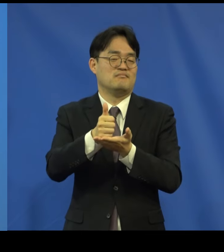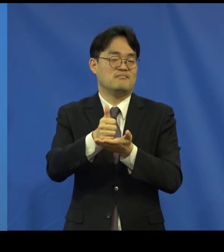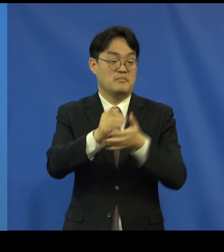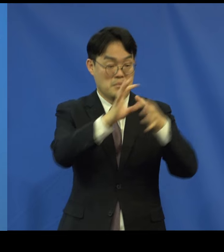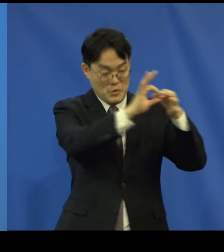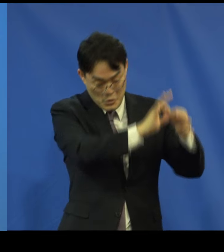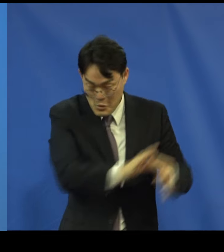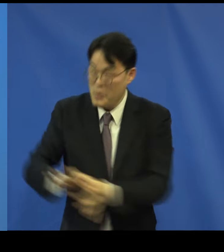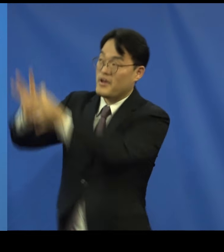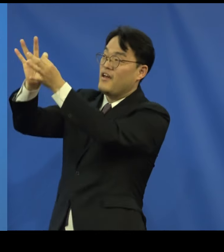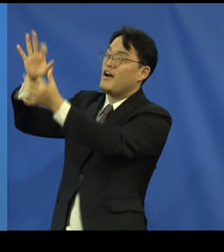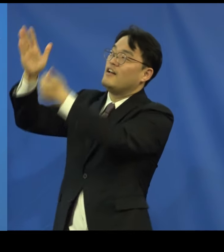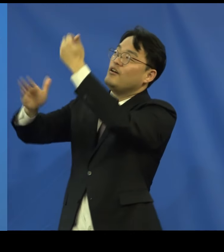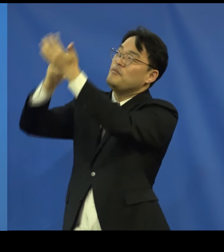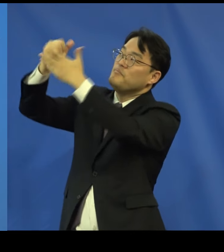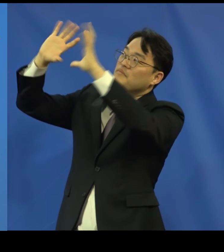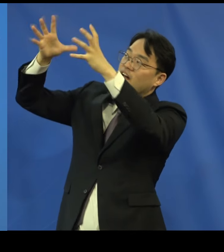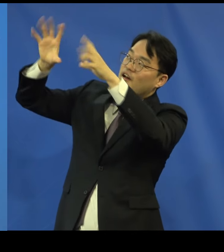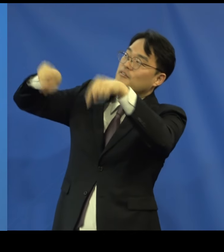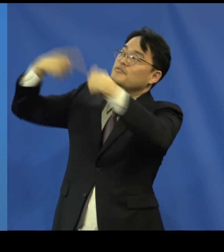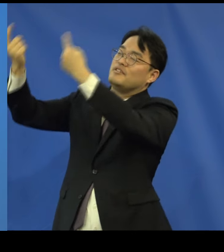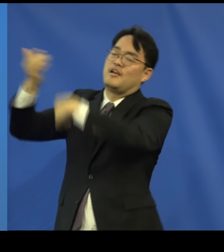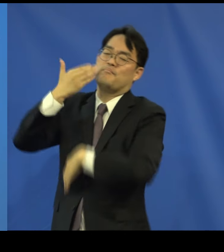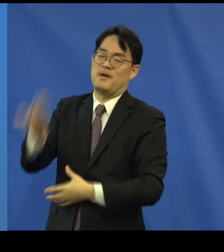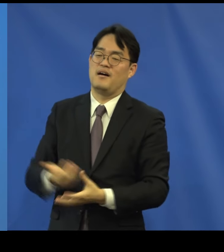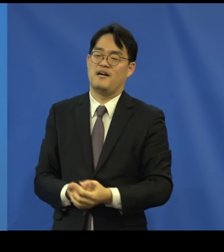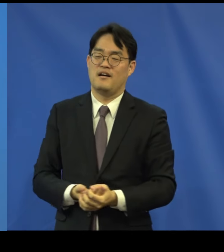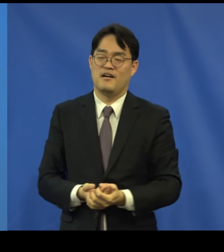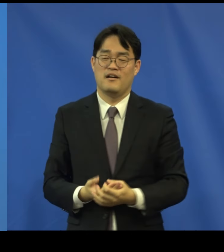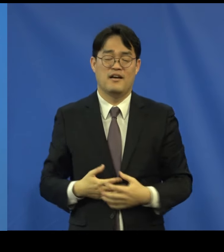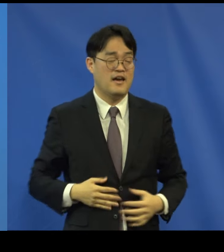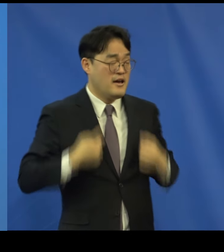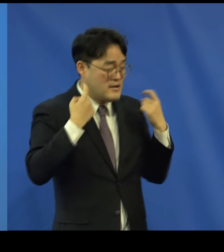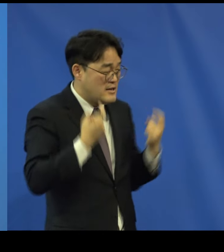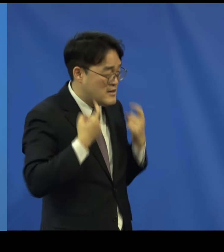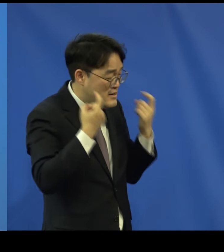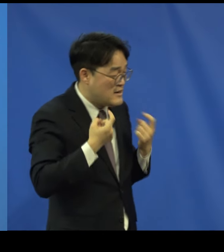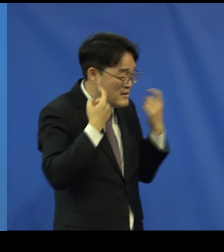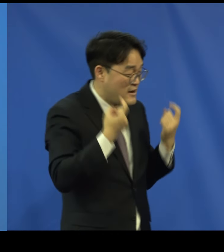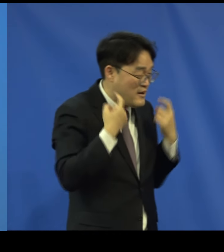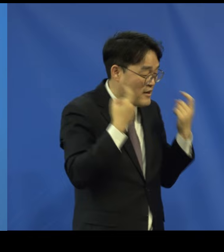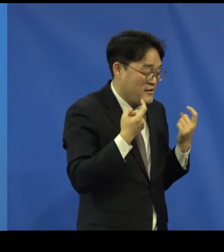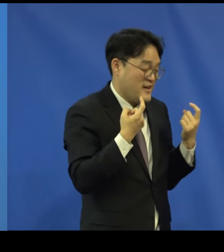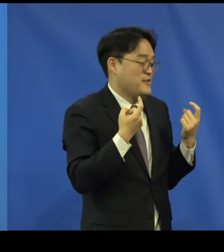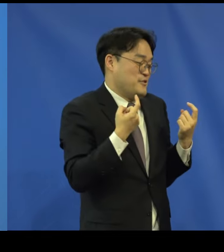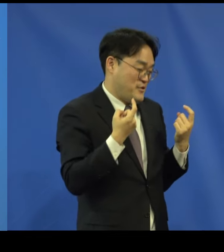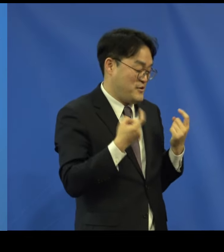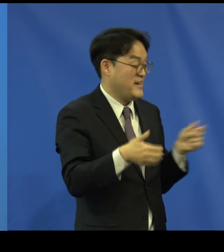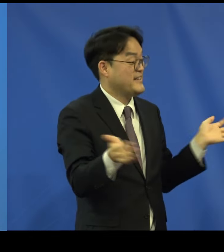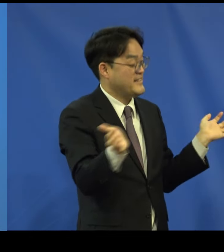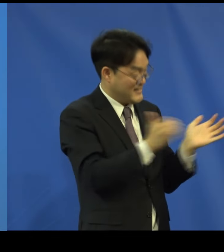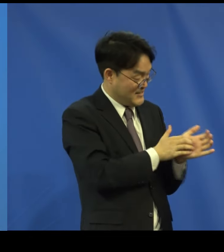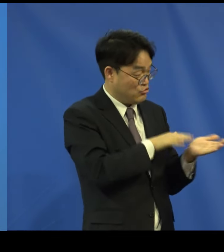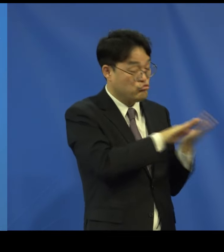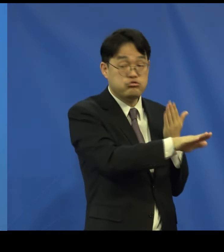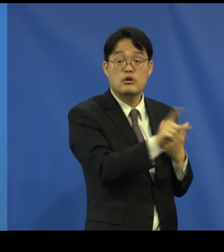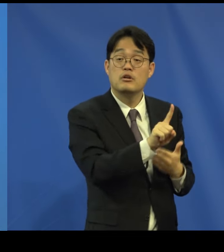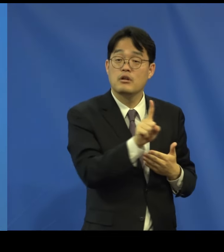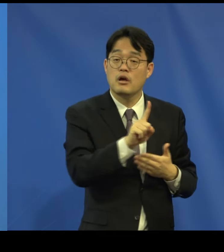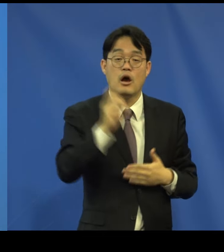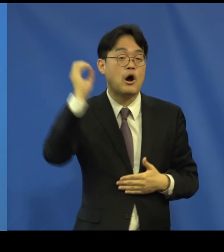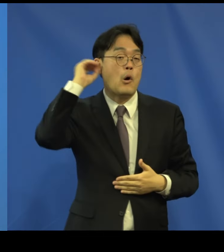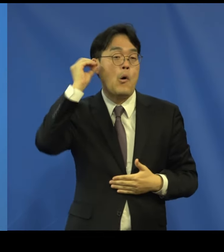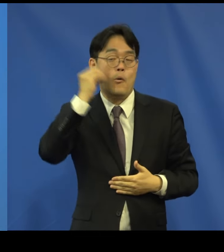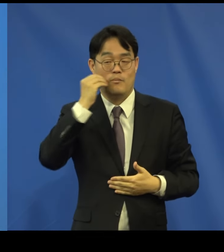나그네의 목표는 집으로 돌아가는 거예요. 집이 없다면 홈리스예요. 아버지 집에